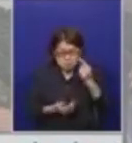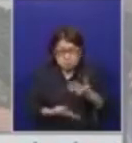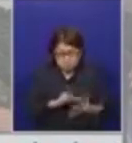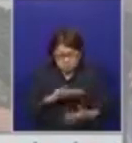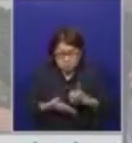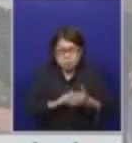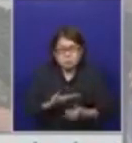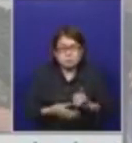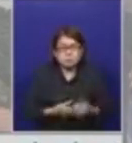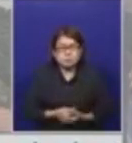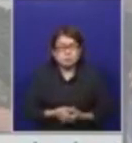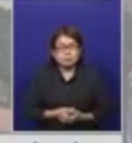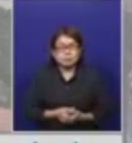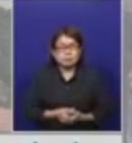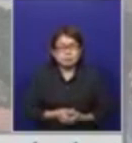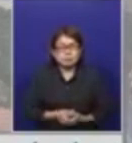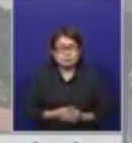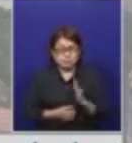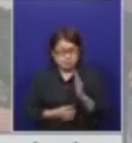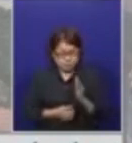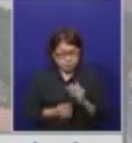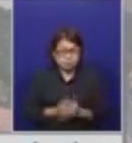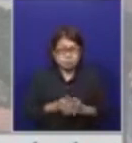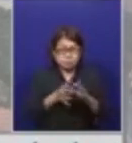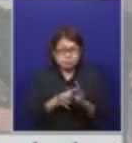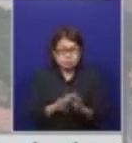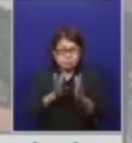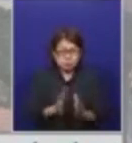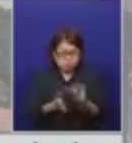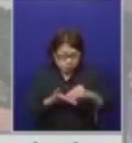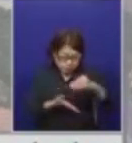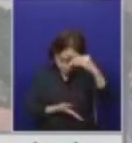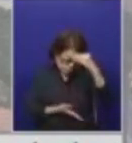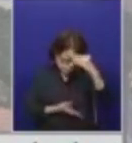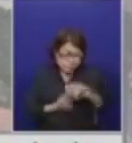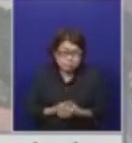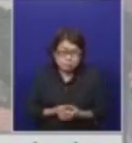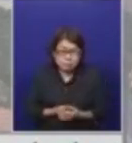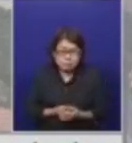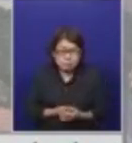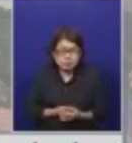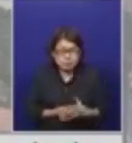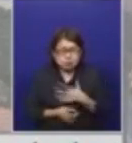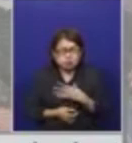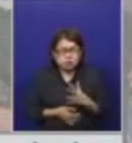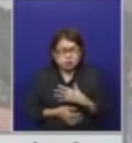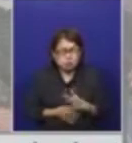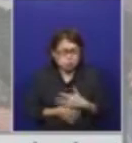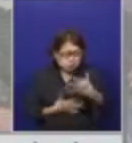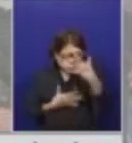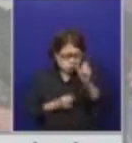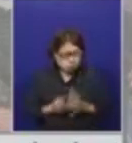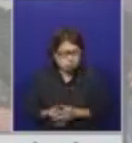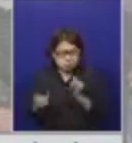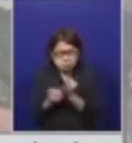ครับด้านสุดด้านต่อไปก็จะเป็นเรื่องของนักศึกษานะครับที่ไม่ถนัดด้านการค้าขายอันเนี้ยเราก็ต้